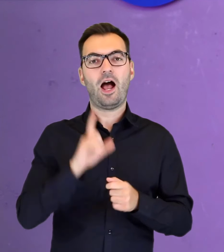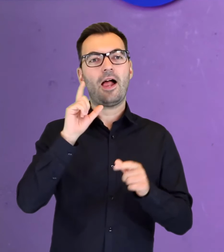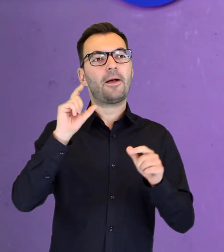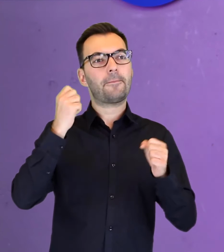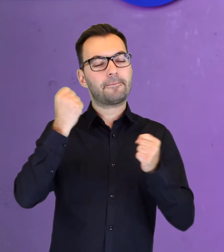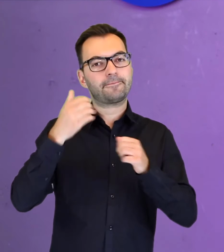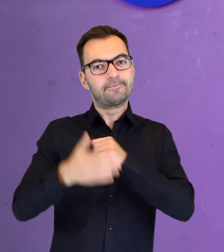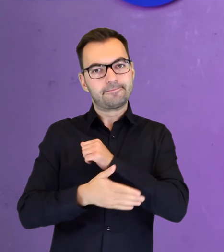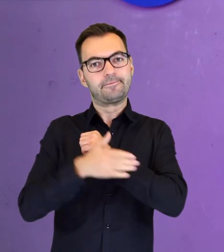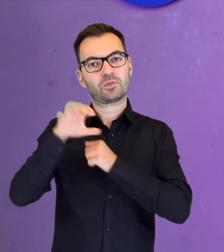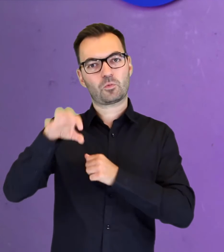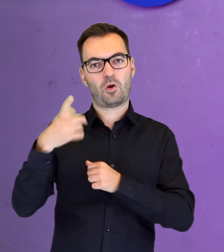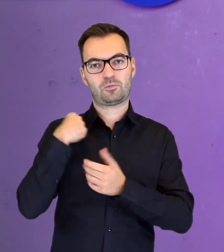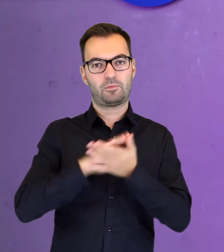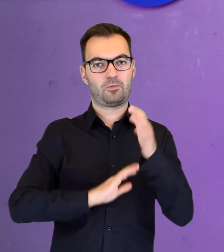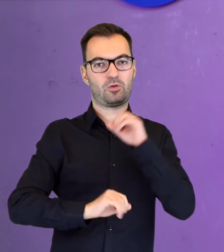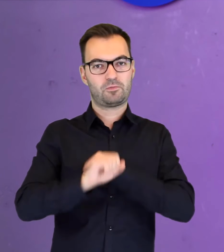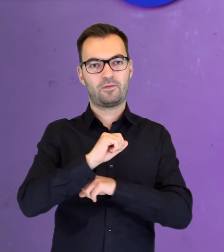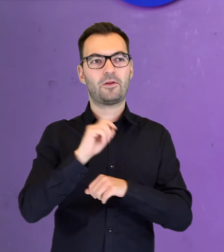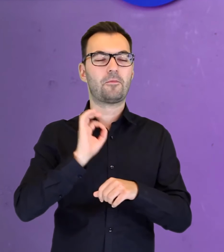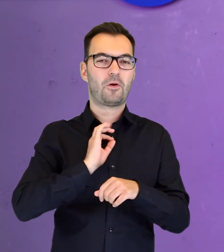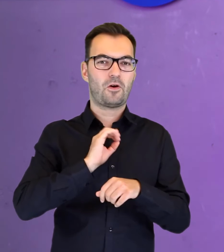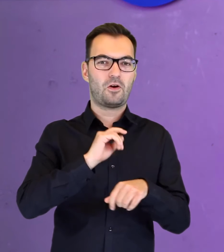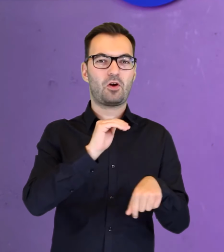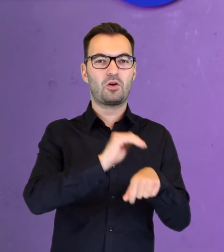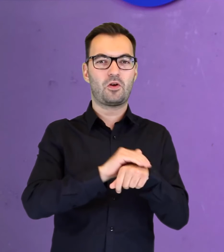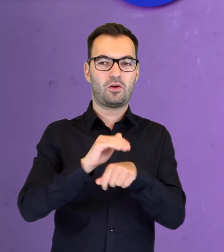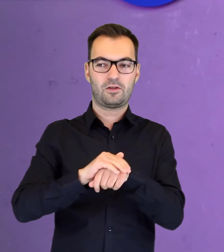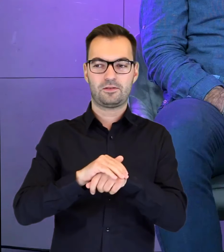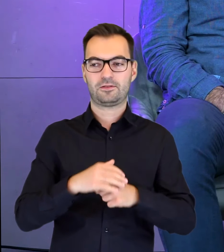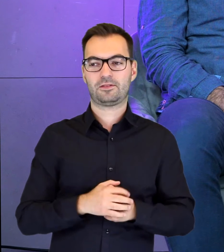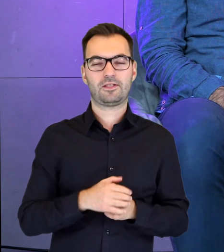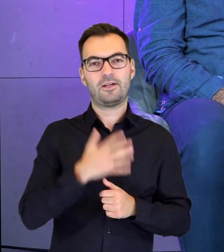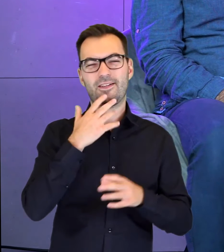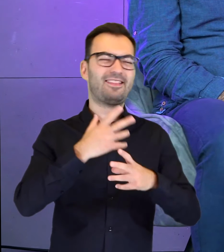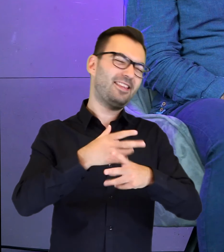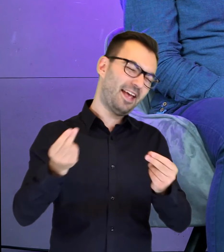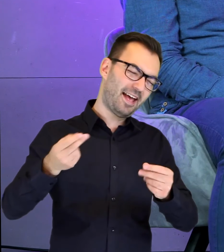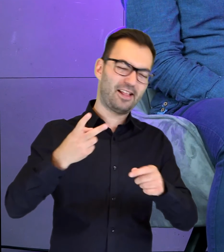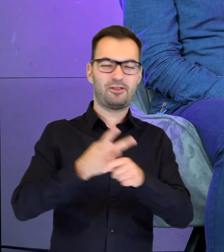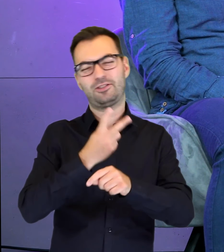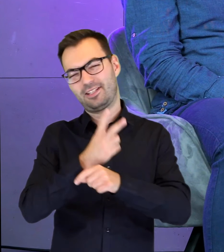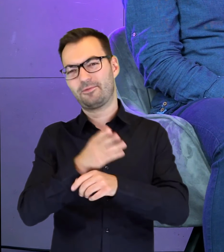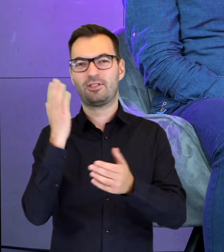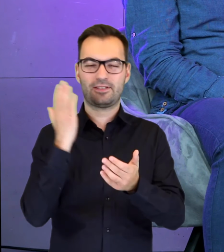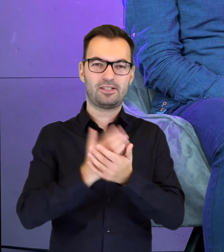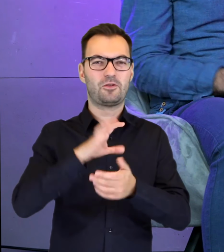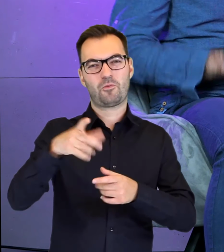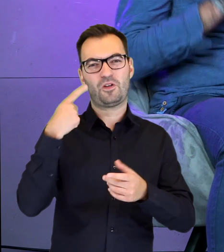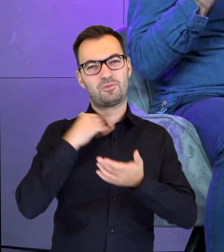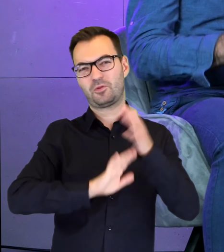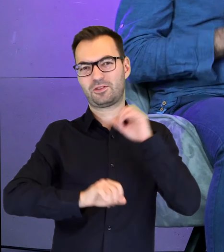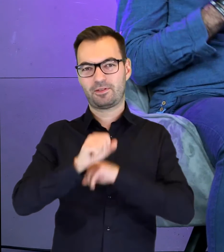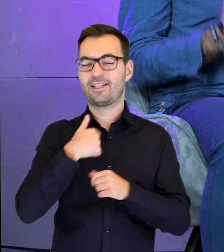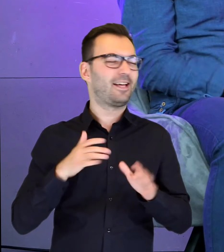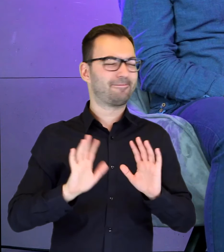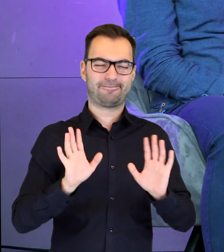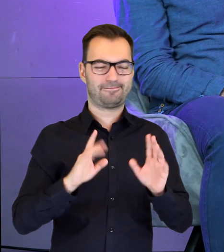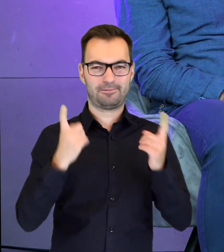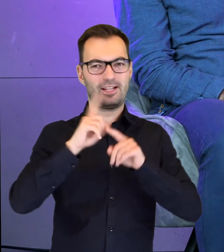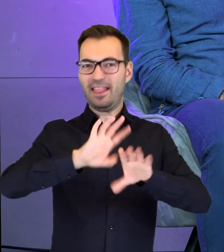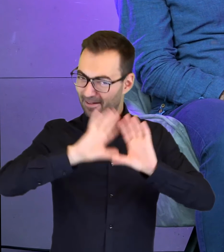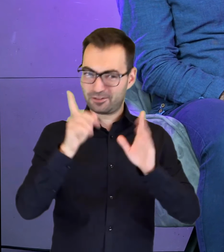nas wszystkich Z dużym naciskiem na osoby z niepełnosprawnością tutaj Myślę że moi koledzy z pogardą mówili niedostępność